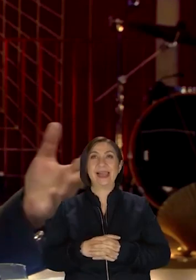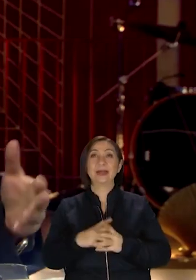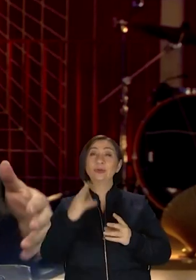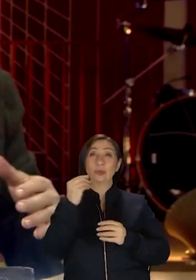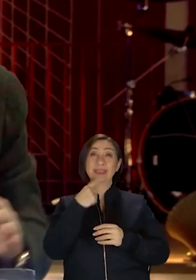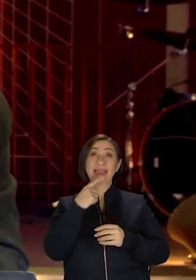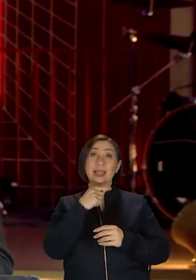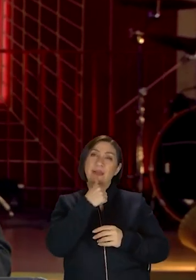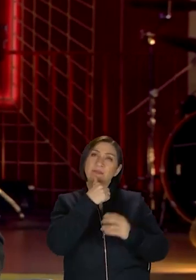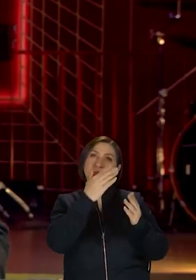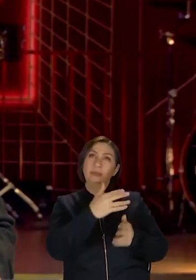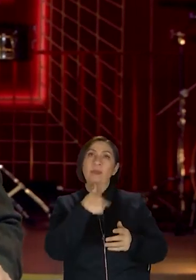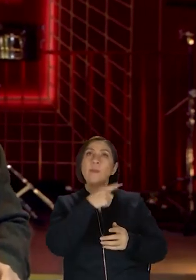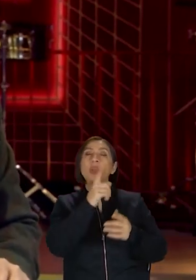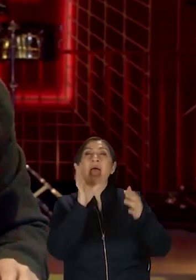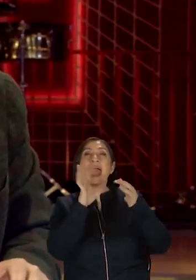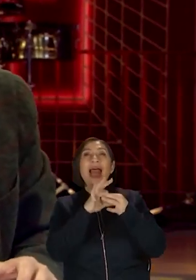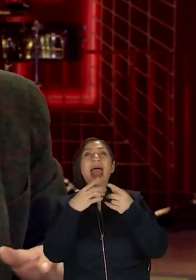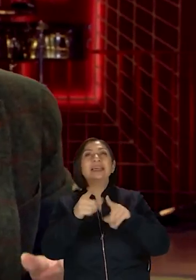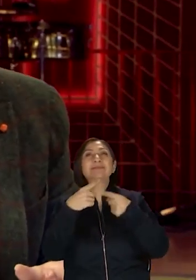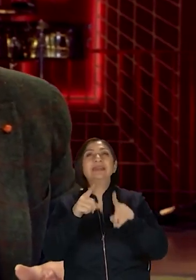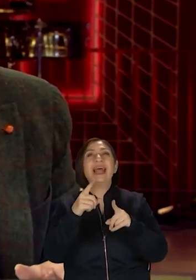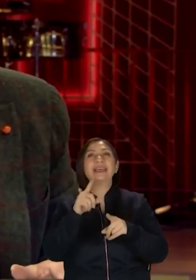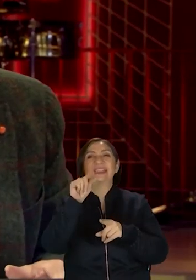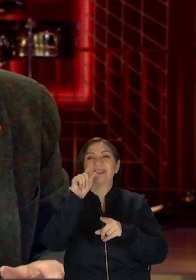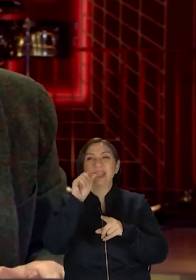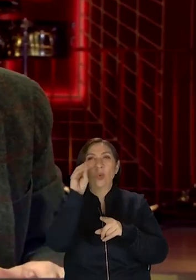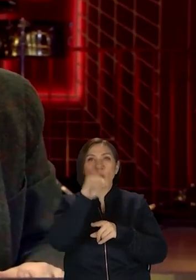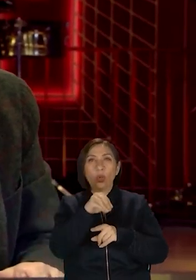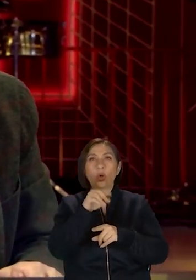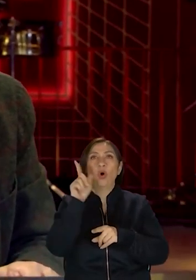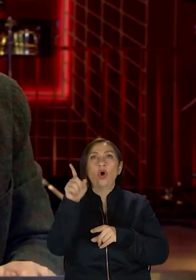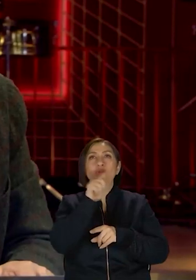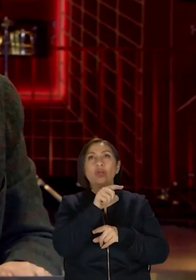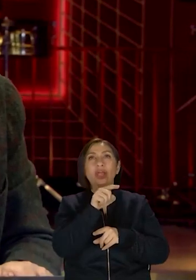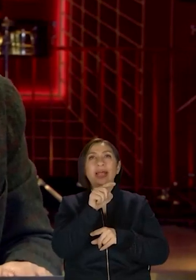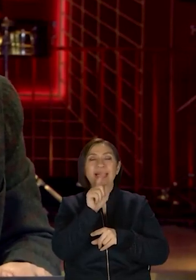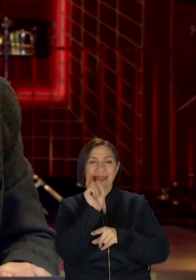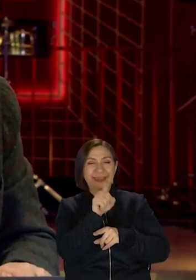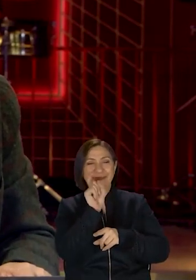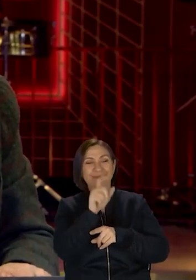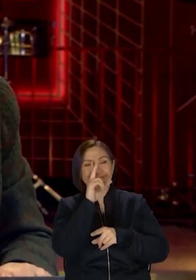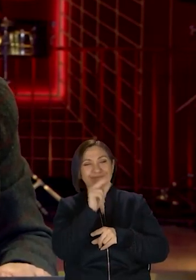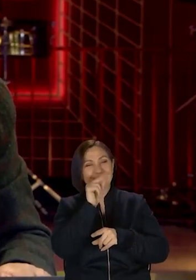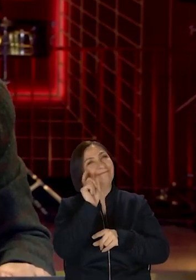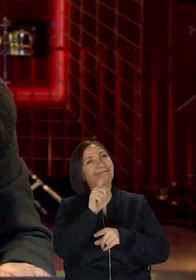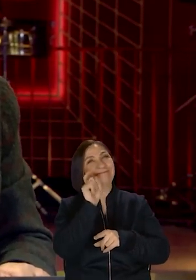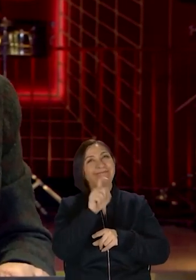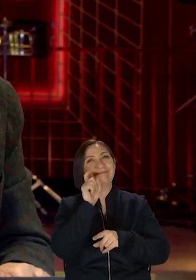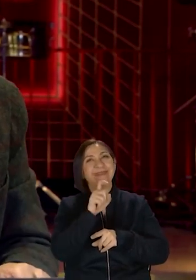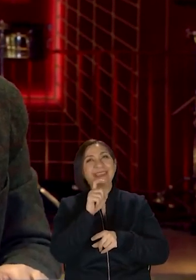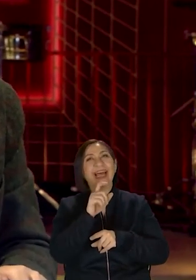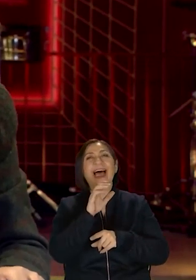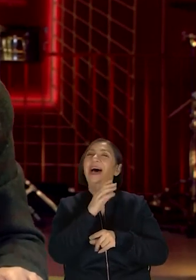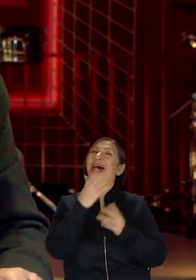çok tatlı olan. Yani. Benim ben onunla ilgili yaptığım esprileri mesela Twitter'a koyuyorlar. O da onları retweet edip,